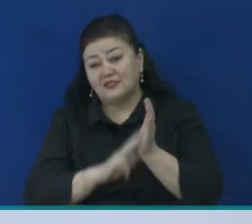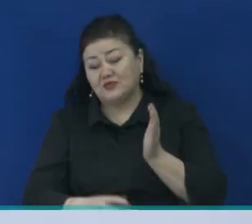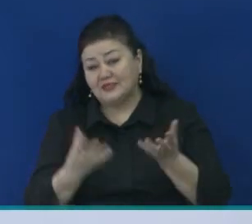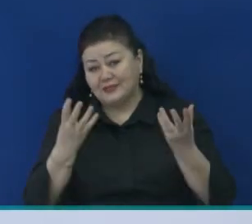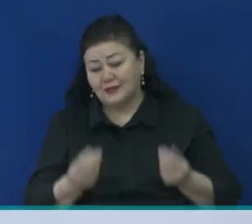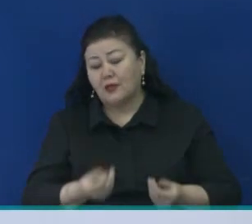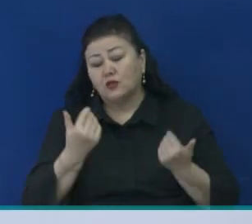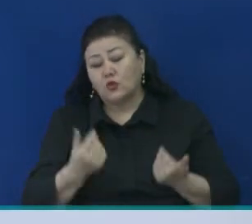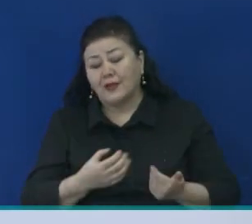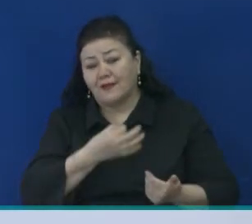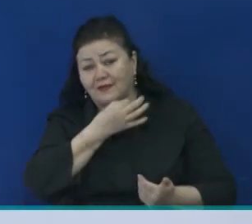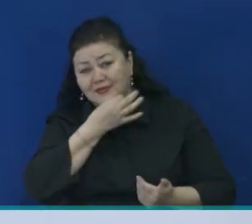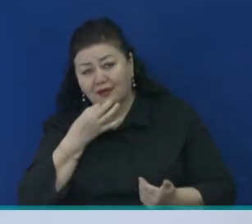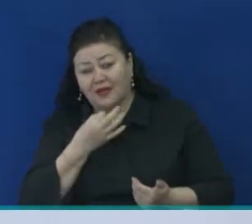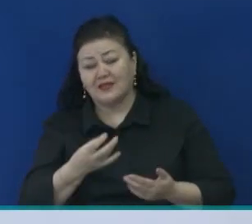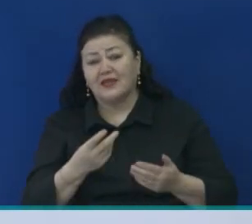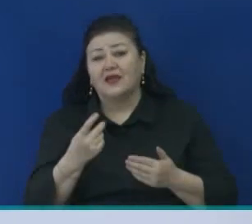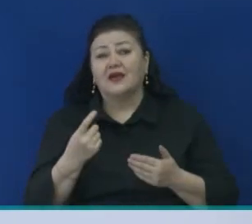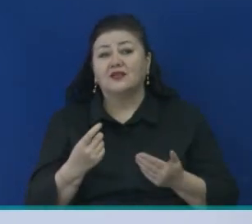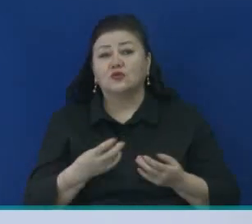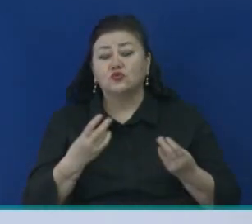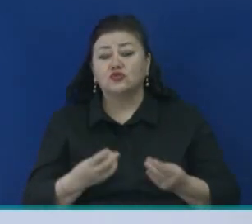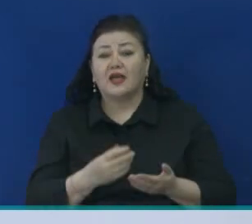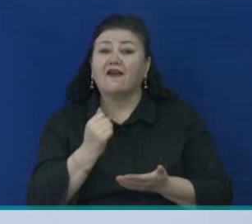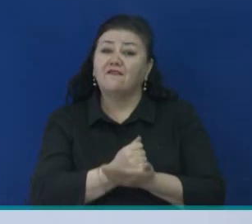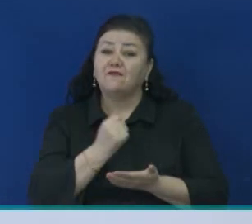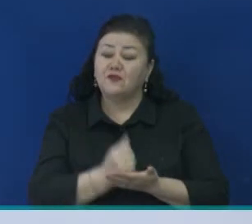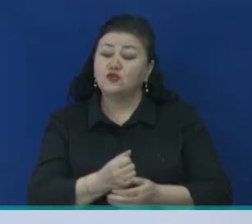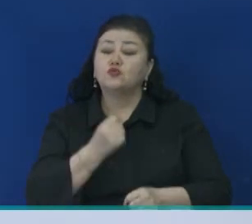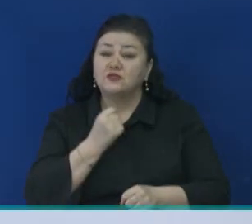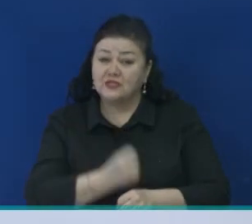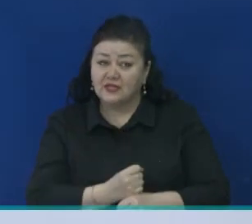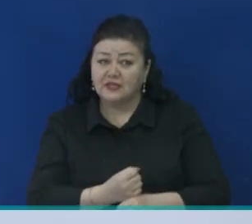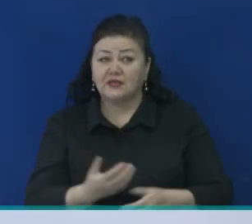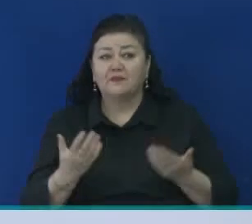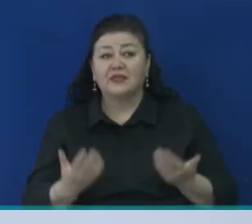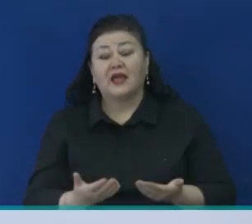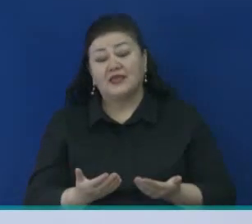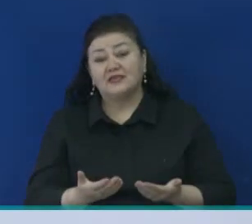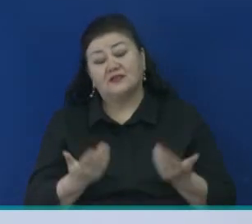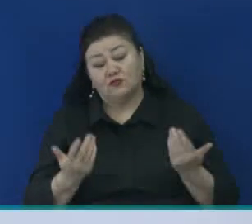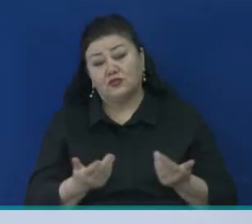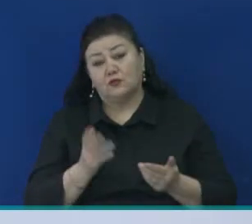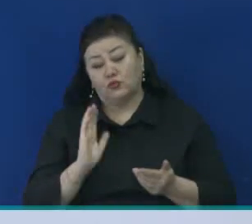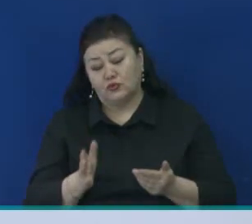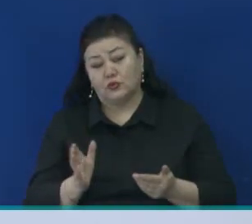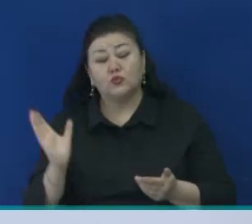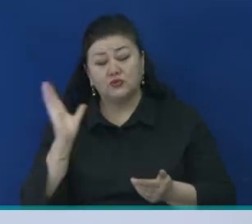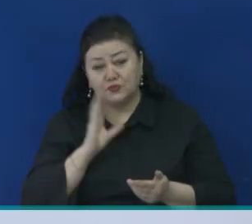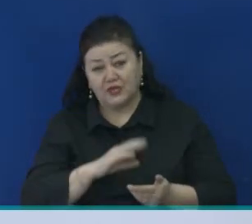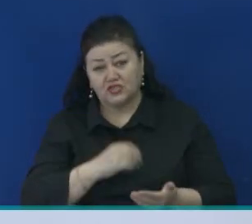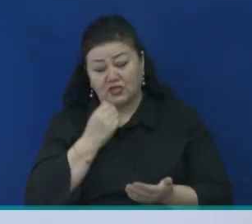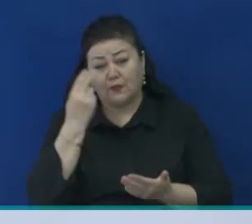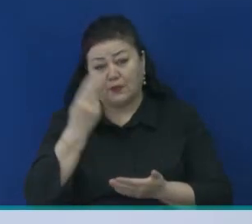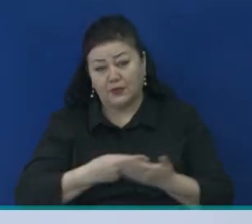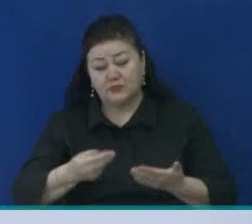дейін тиісті визаға жүгінуі тиіс. Алдағы келісім оң нәтижемен аяқталса, Қазақстан Орталық Азия